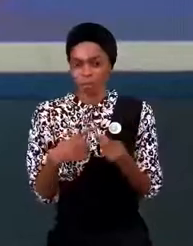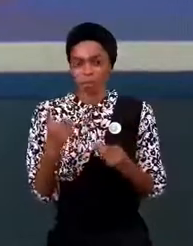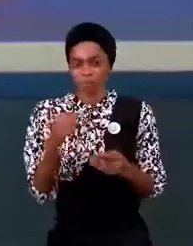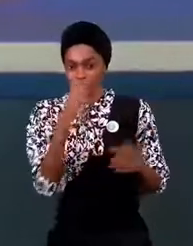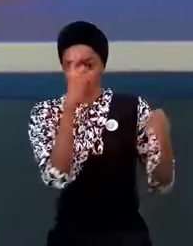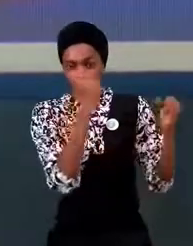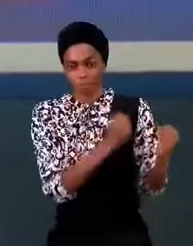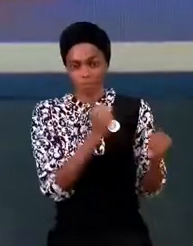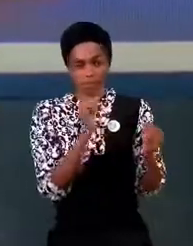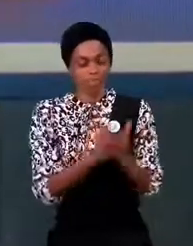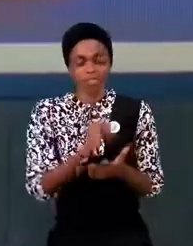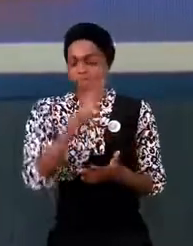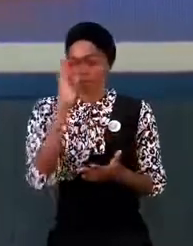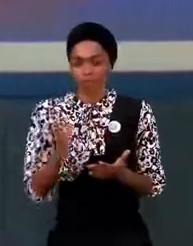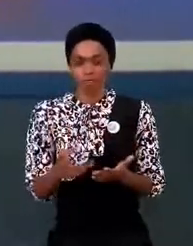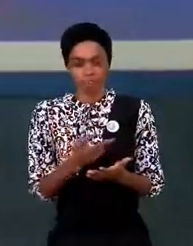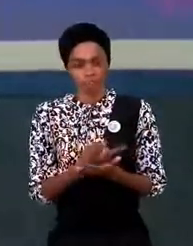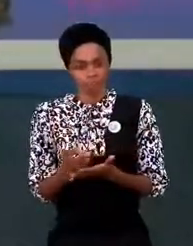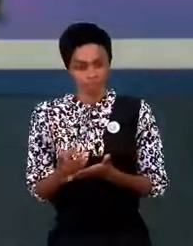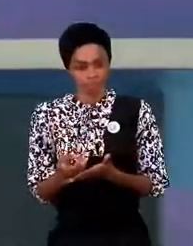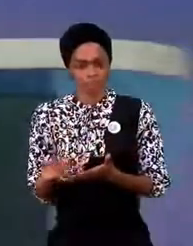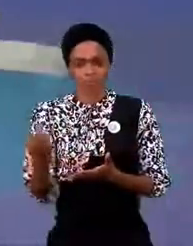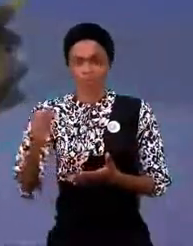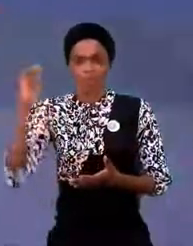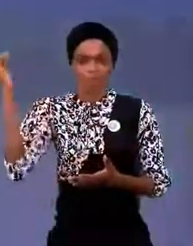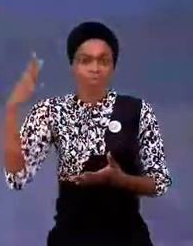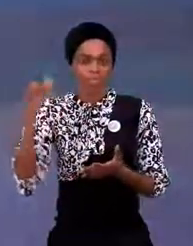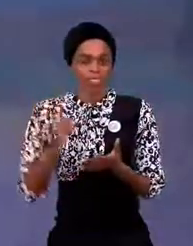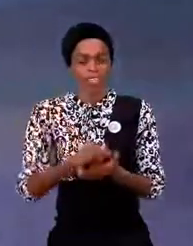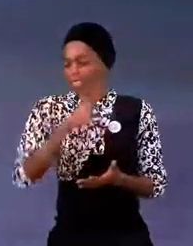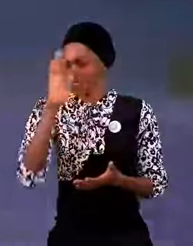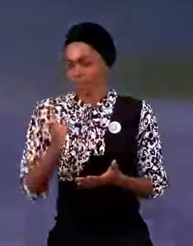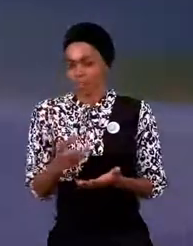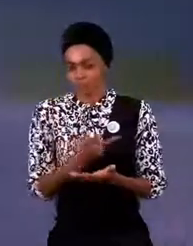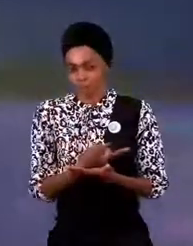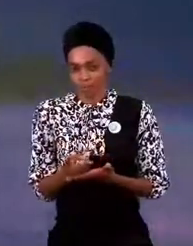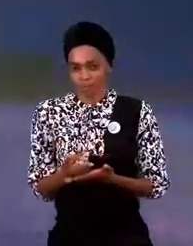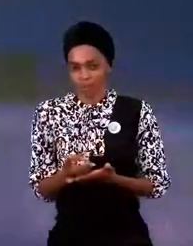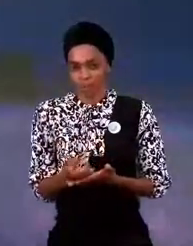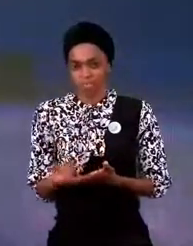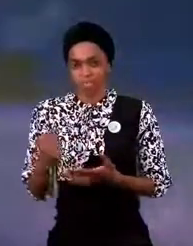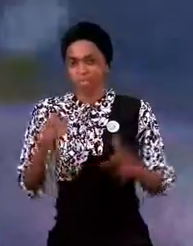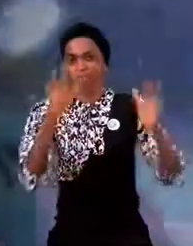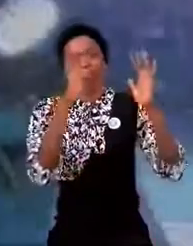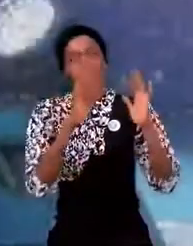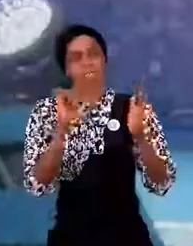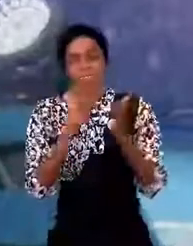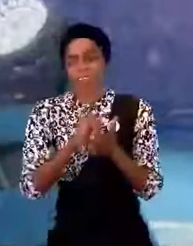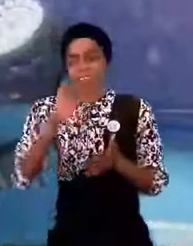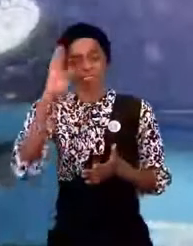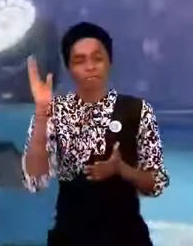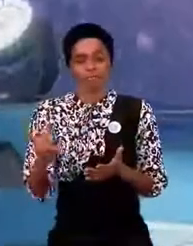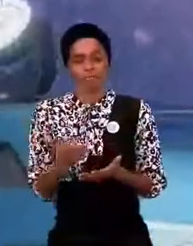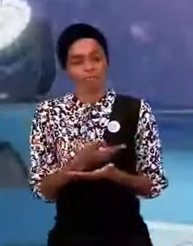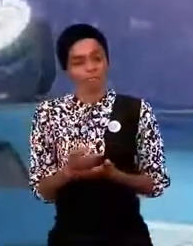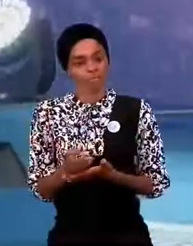ne faillit jamais la miséricorde, qui ne faillit jamais le nom, qui ne faillit jamais. Ce soir,